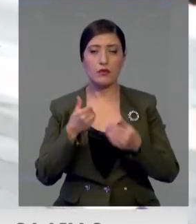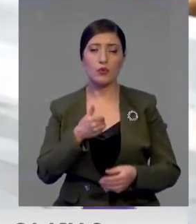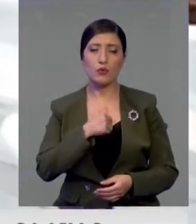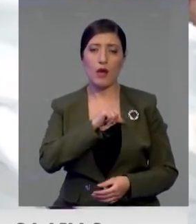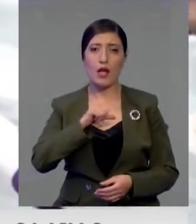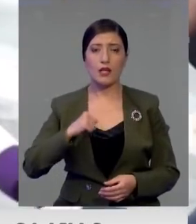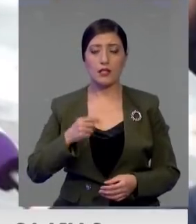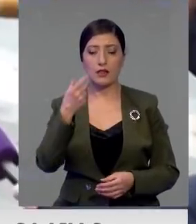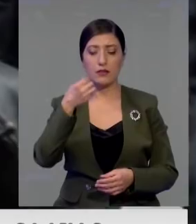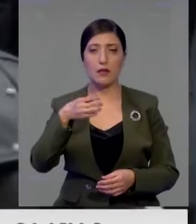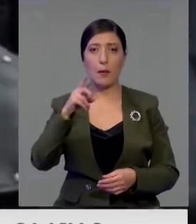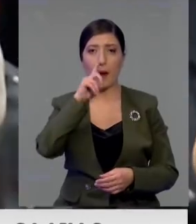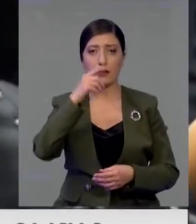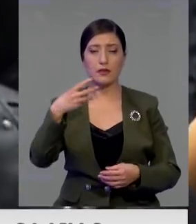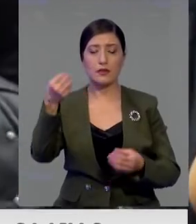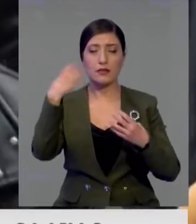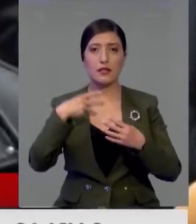քայլանել։